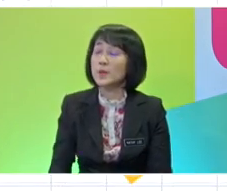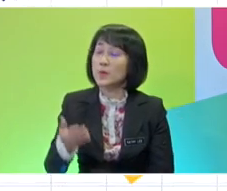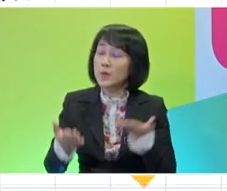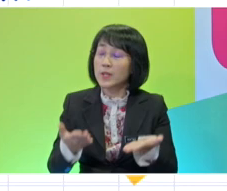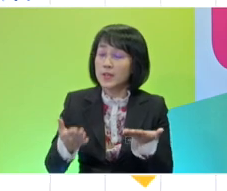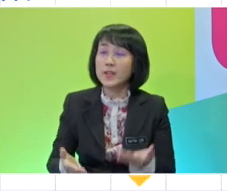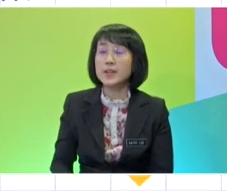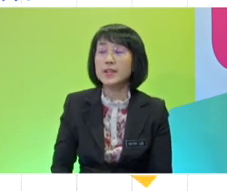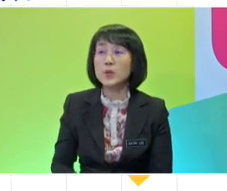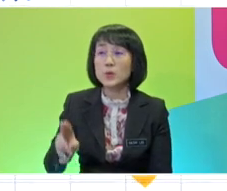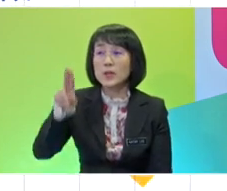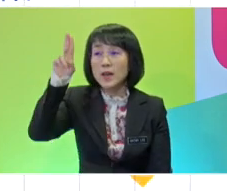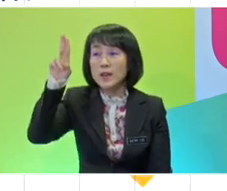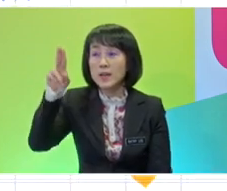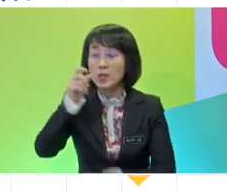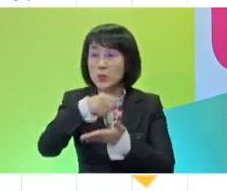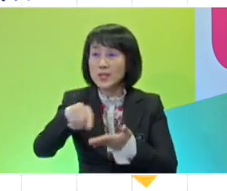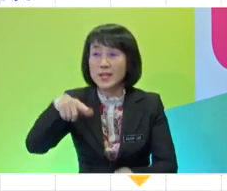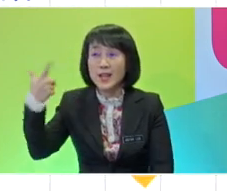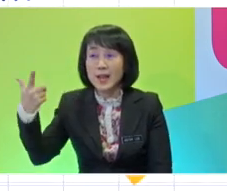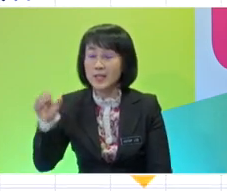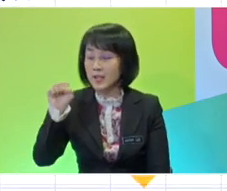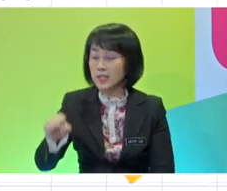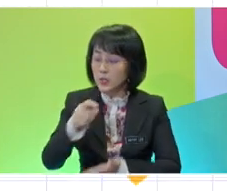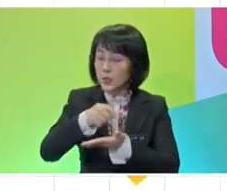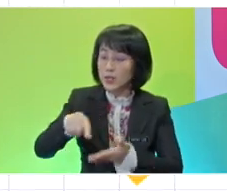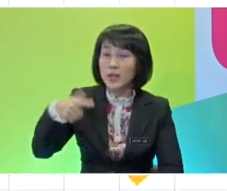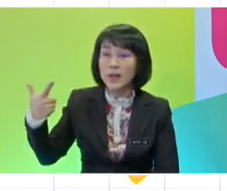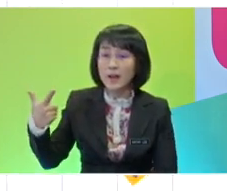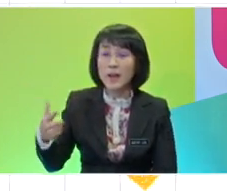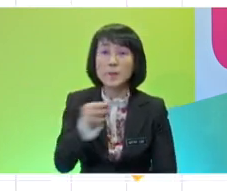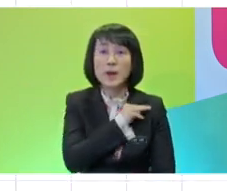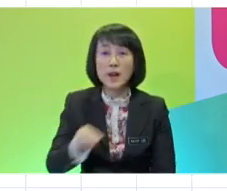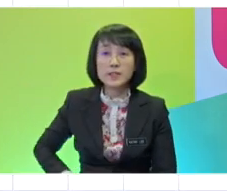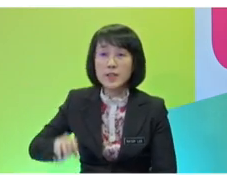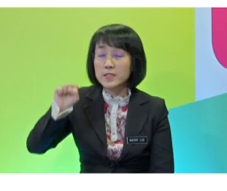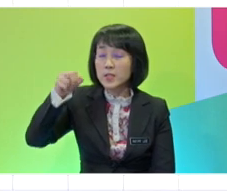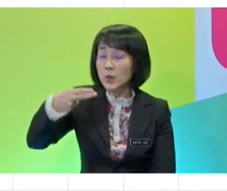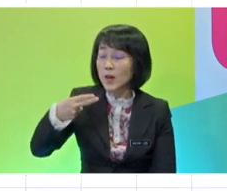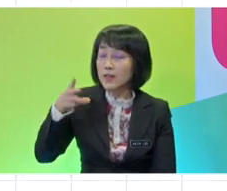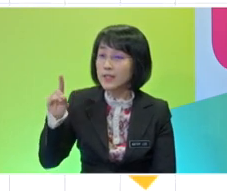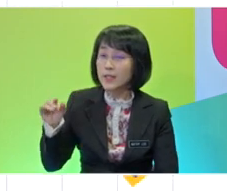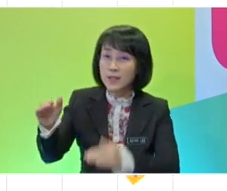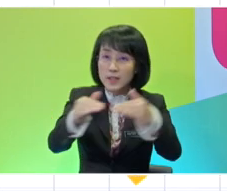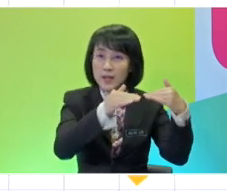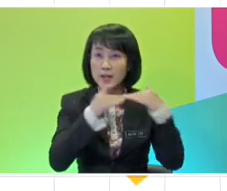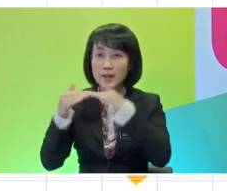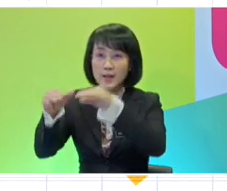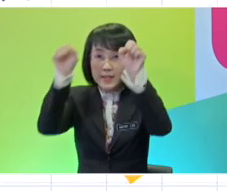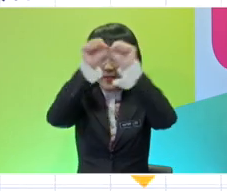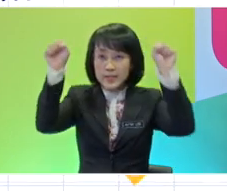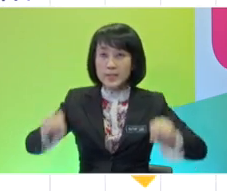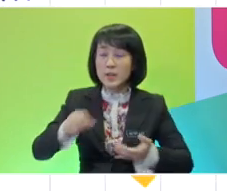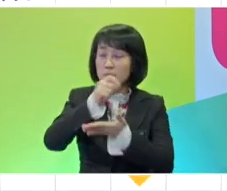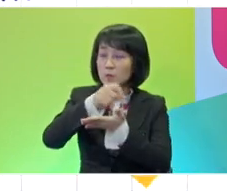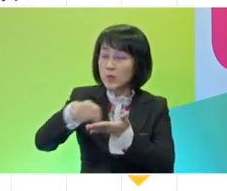di sebelah selatan tulisannya blender tapi selepas menyatukan dia telah menyeragam ke sistem tulisan jadi coba kita tengok